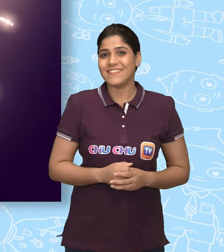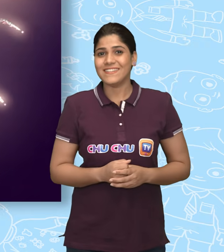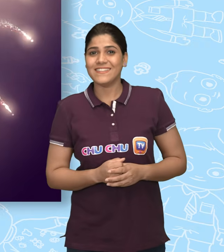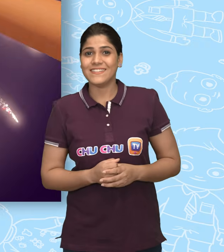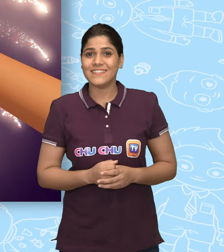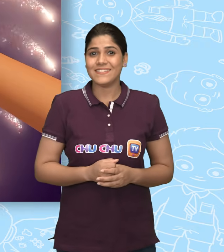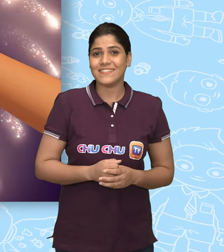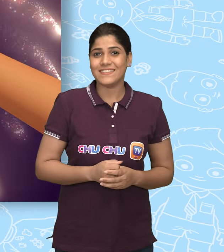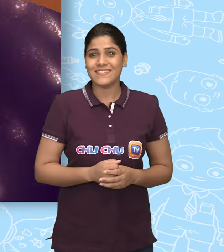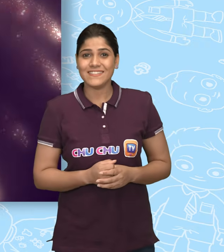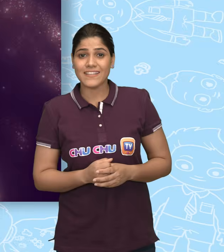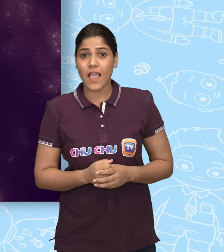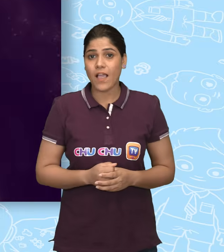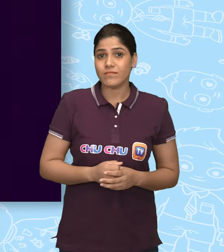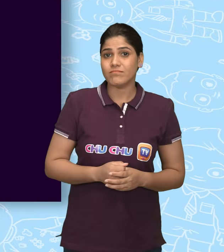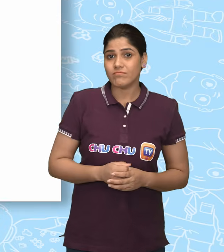सरप्राइज!